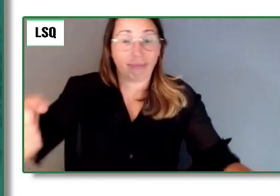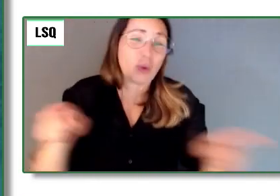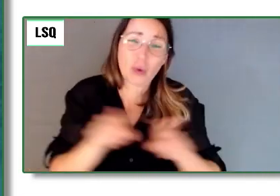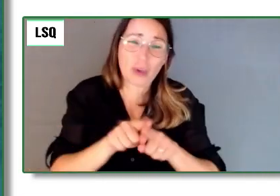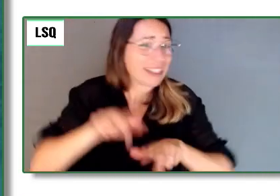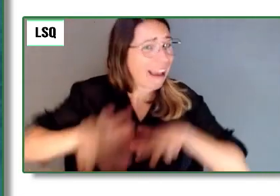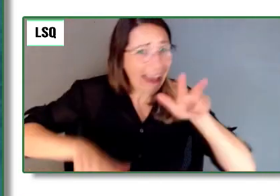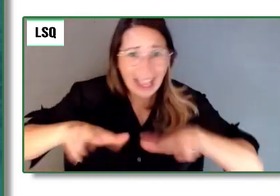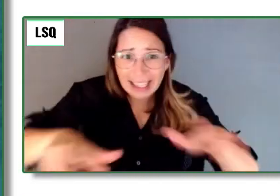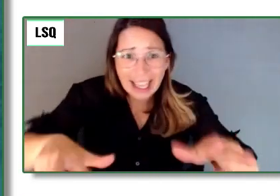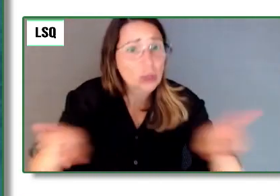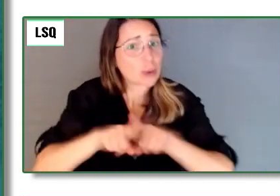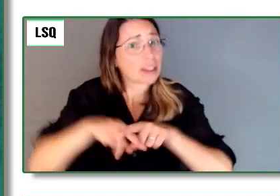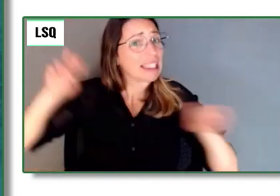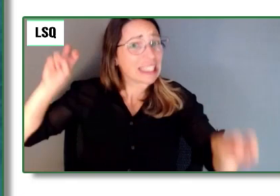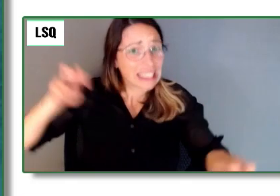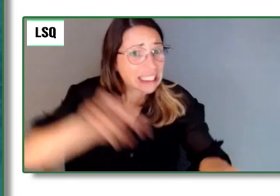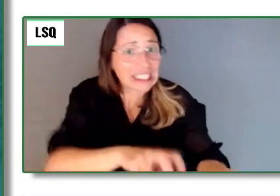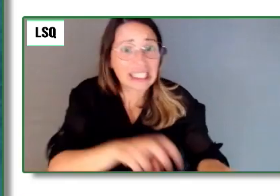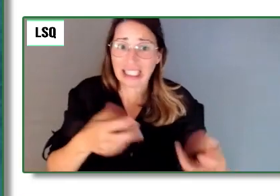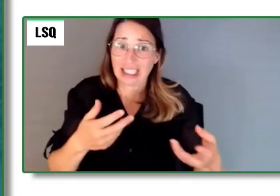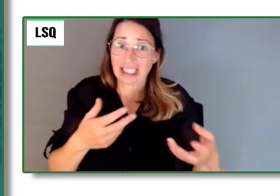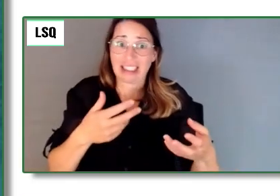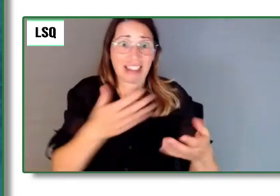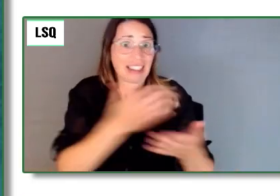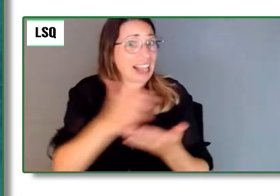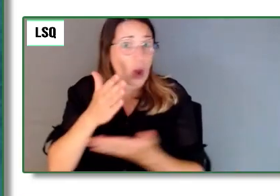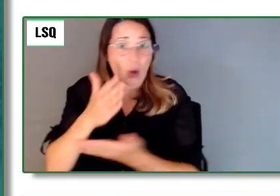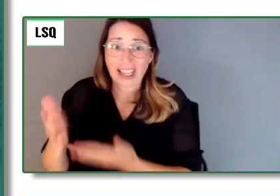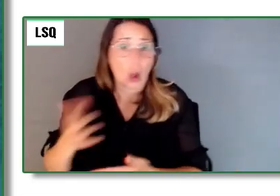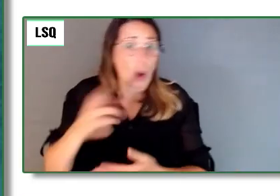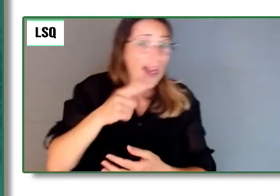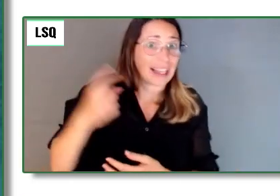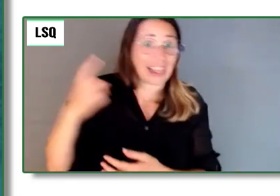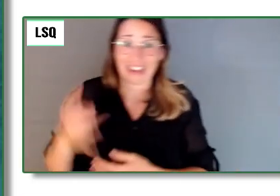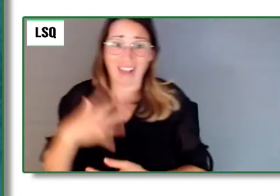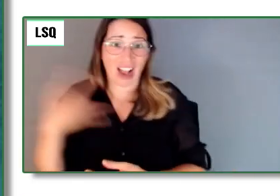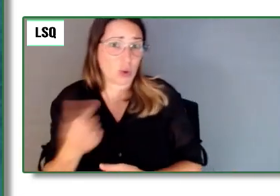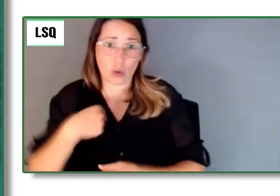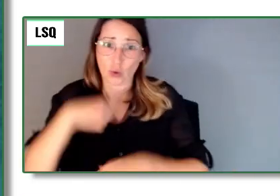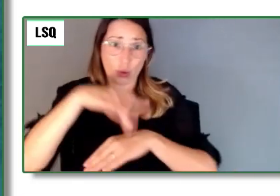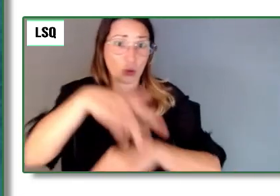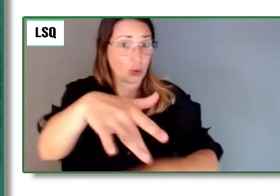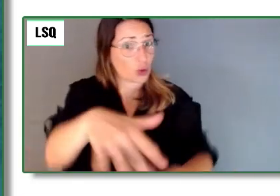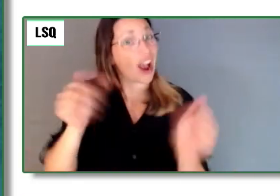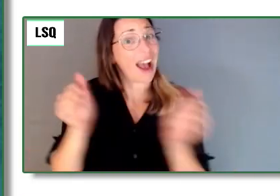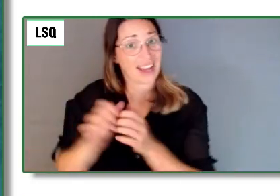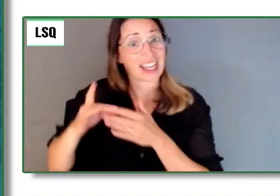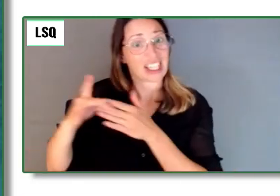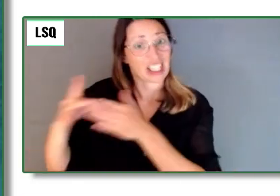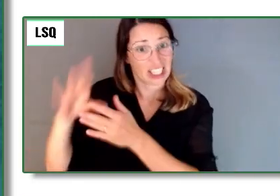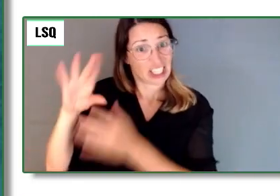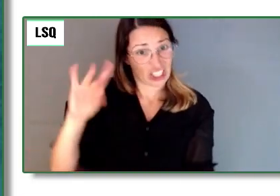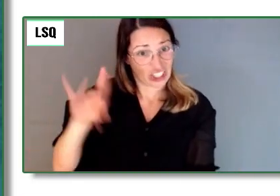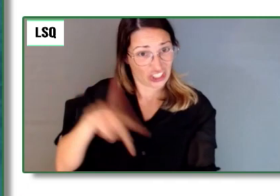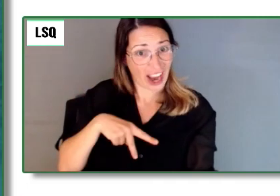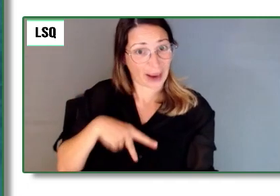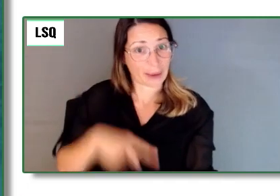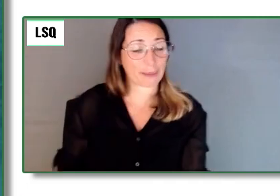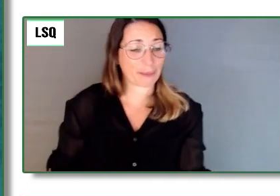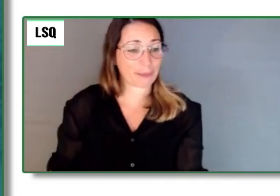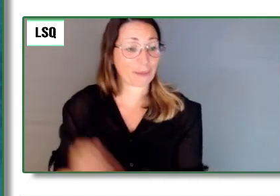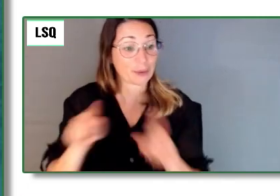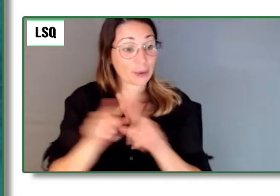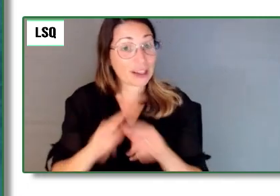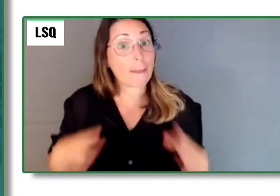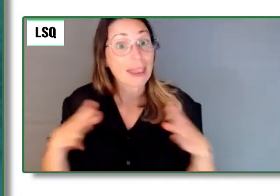Évidemment, les bénévoles, on peut inviter un bénévole, quelqu'un qui est dévoué, qui adore ça, peut-être les adeptes